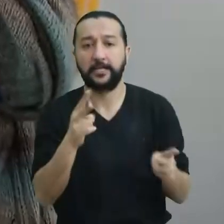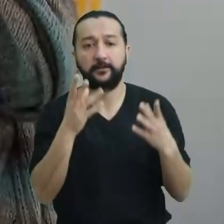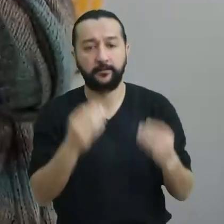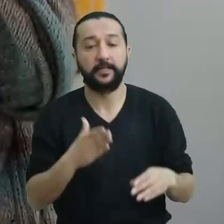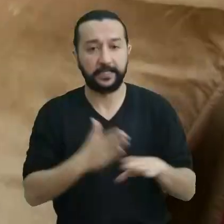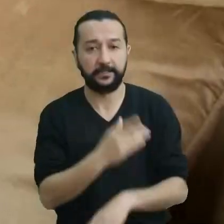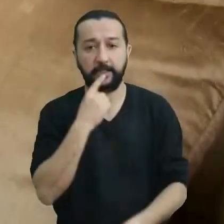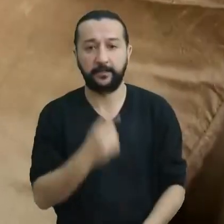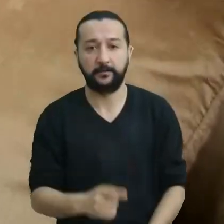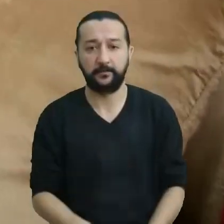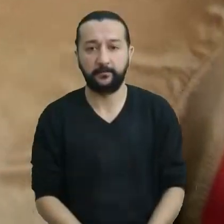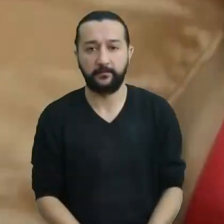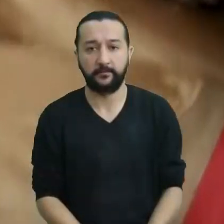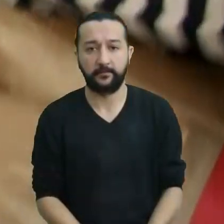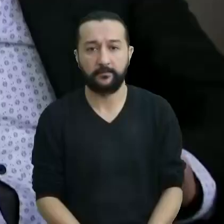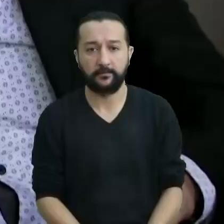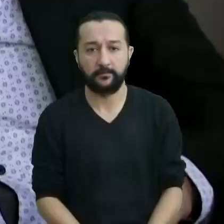açıklayabilirim. Gerçekten.